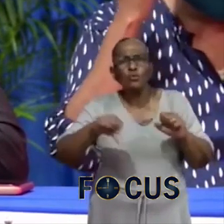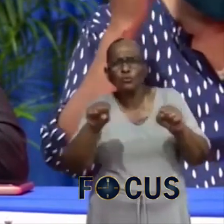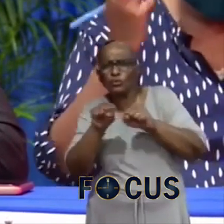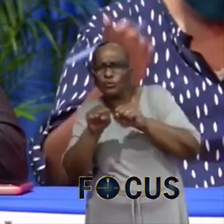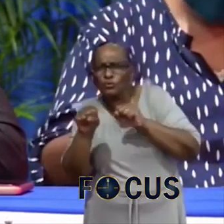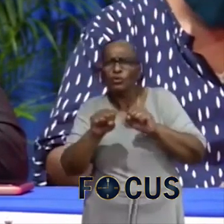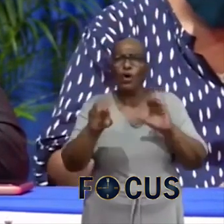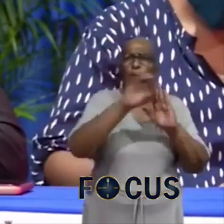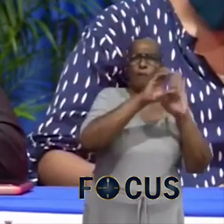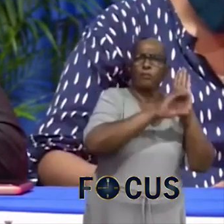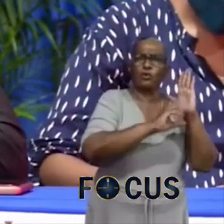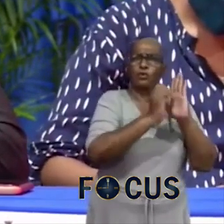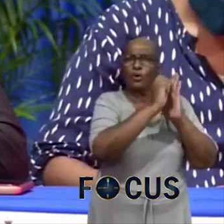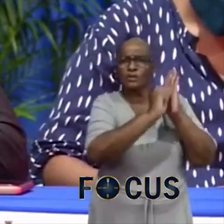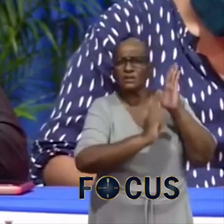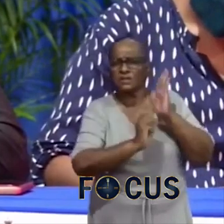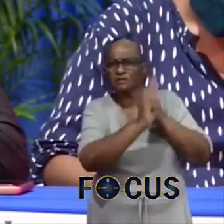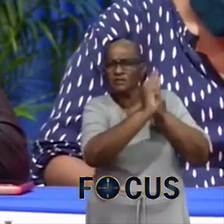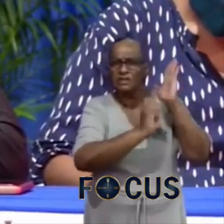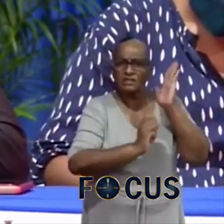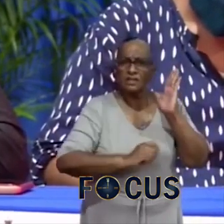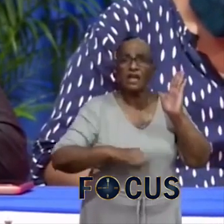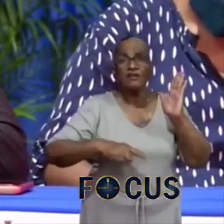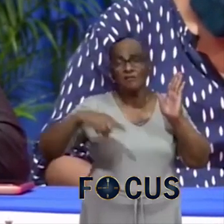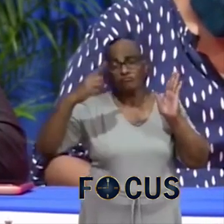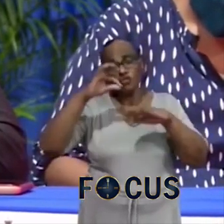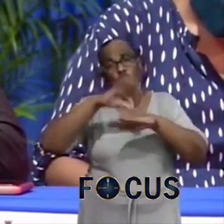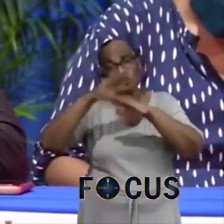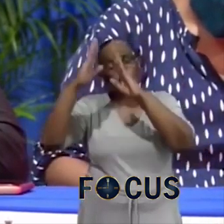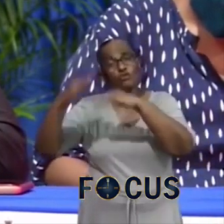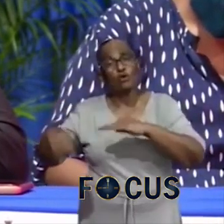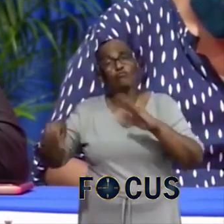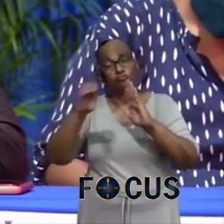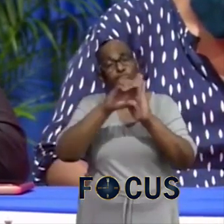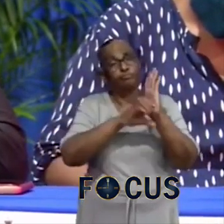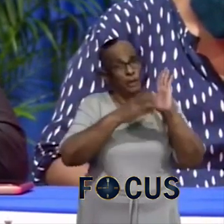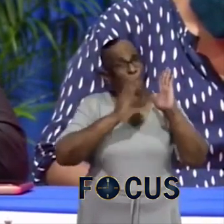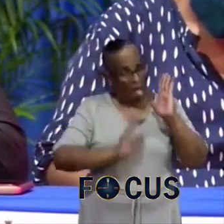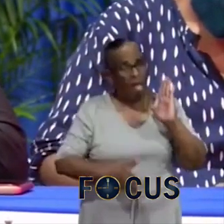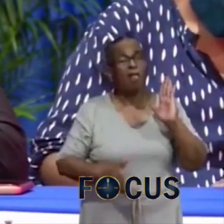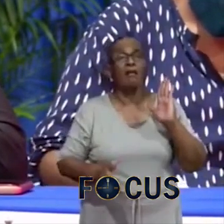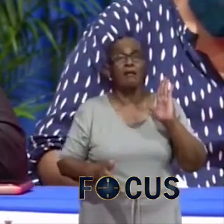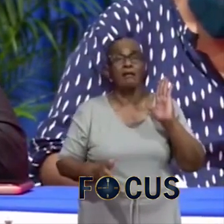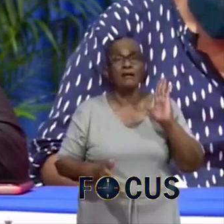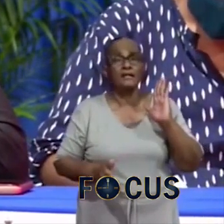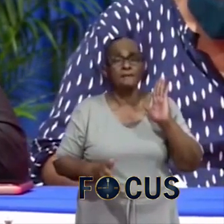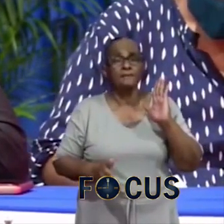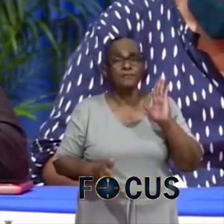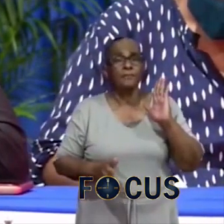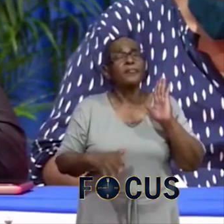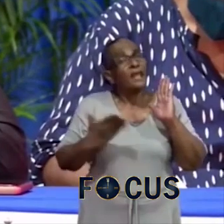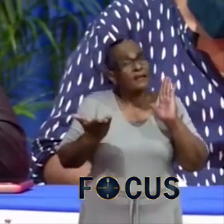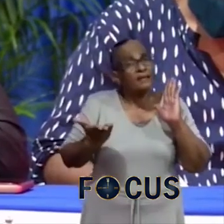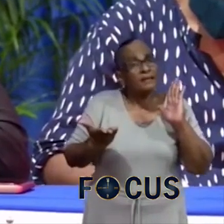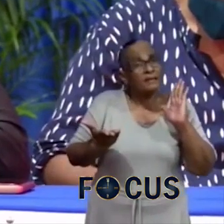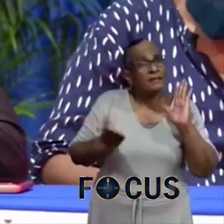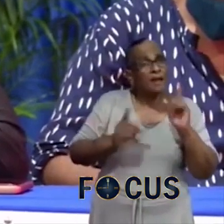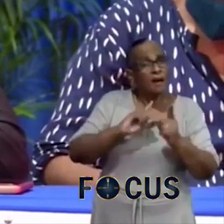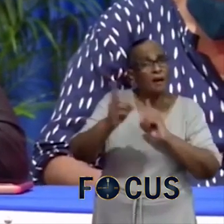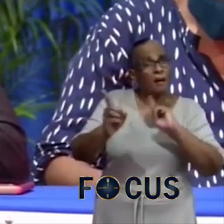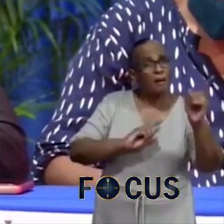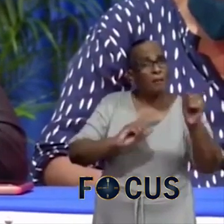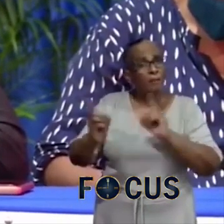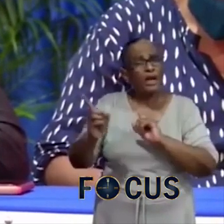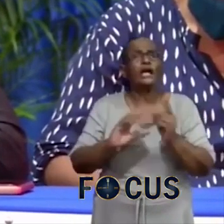drukdoende om hun protocollen in place te hebben. De meeste van ze hebben dus dat ook al in place. Ze praten met elkaar